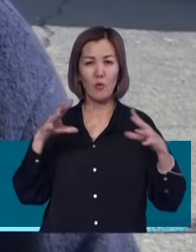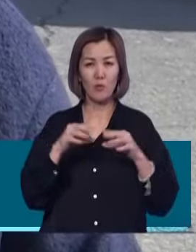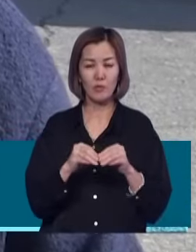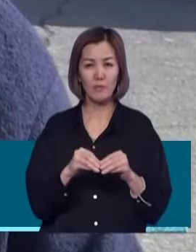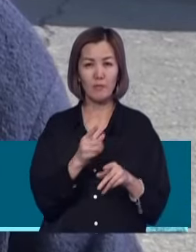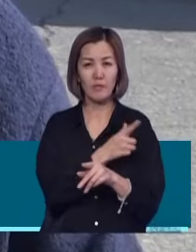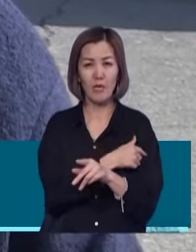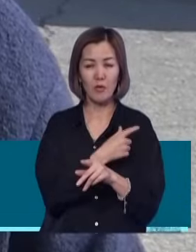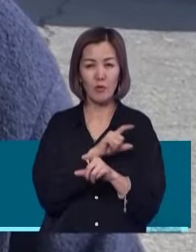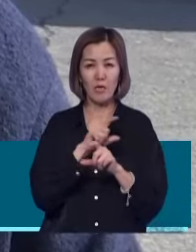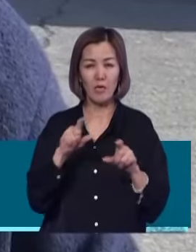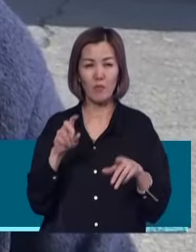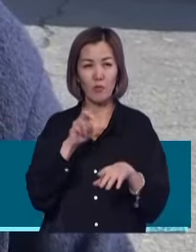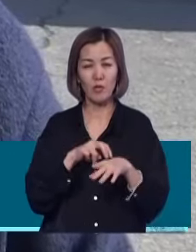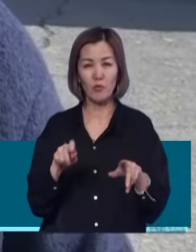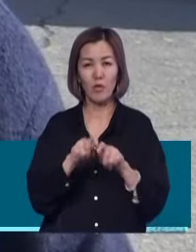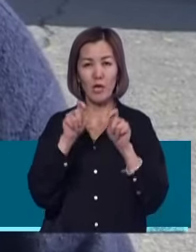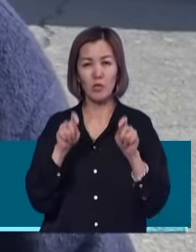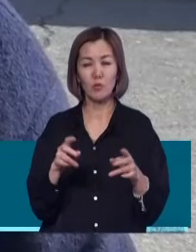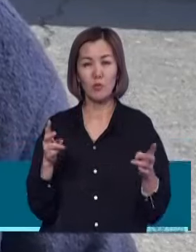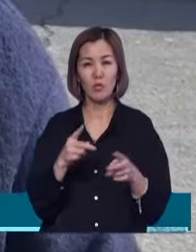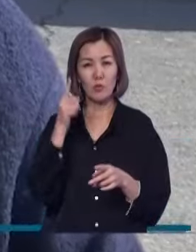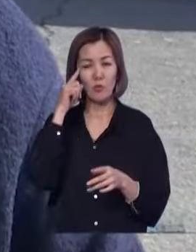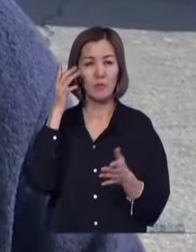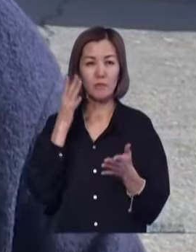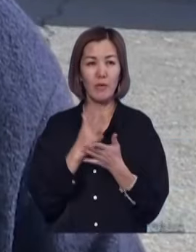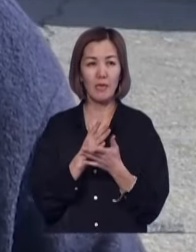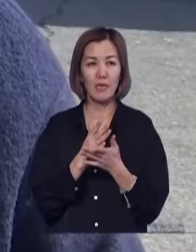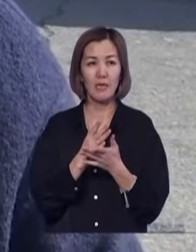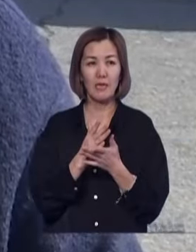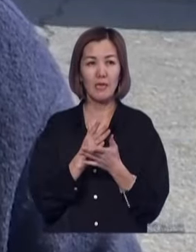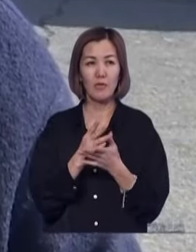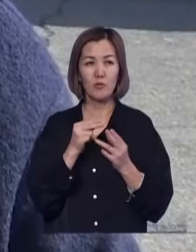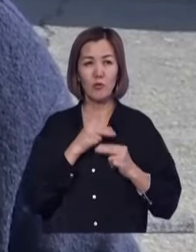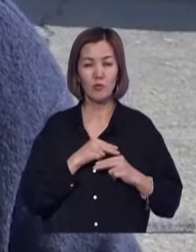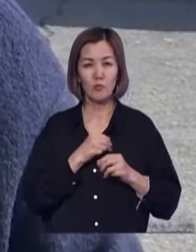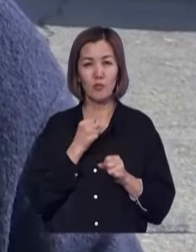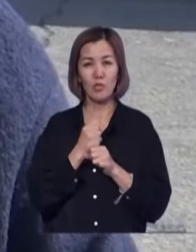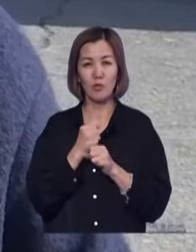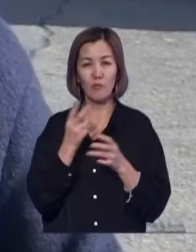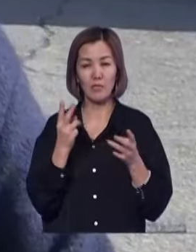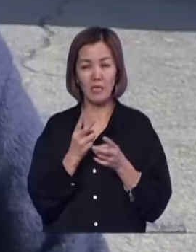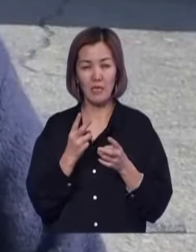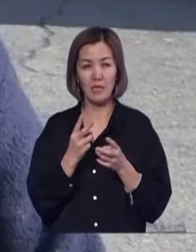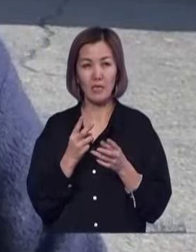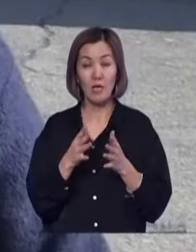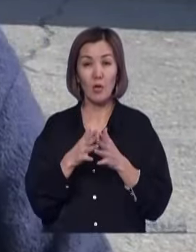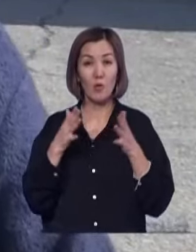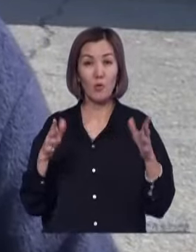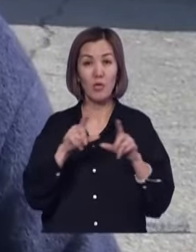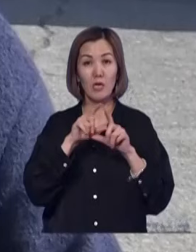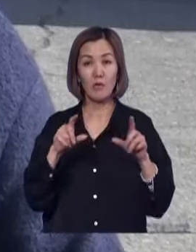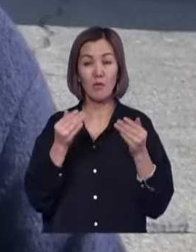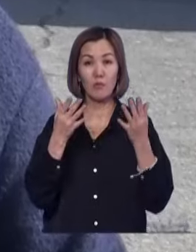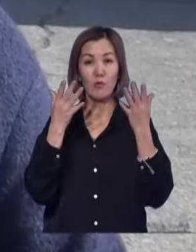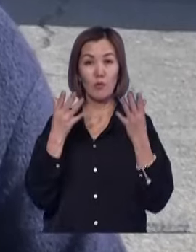жерден дәрігерлік амбулатория ашсақ деген ойымыз бар. Енді соған жұмыс жасауымыз керек. Енді мына үлкен ғимарат